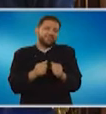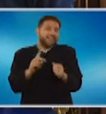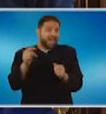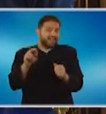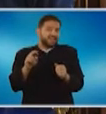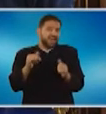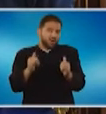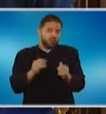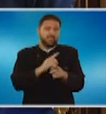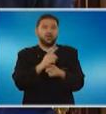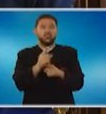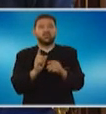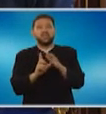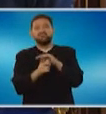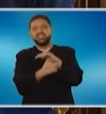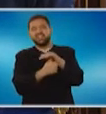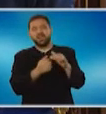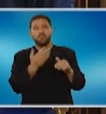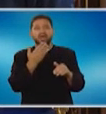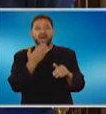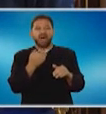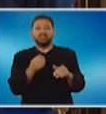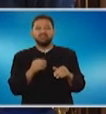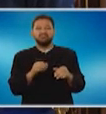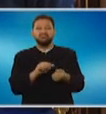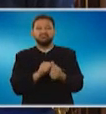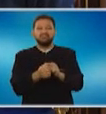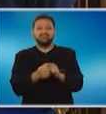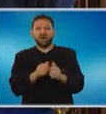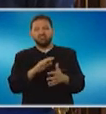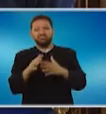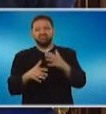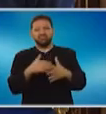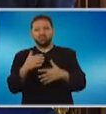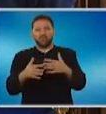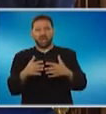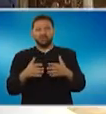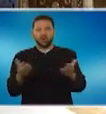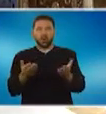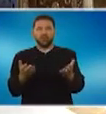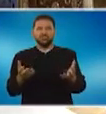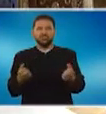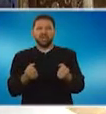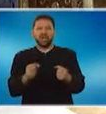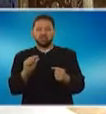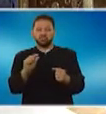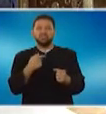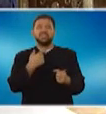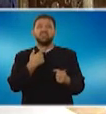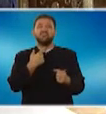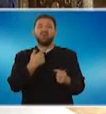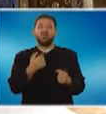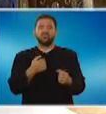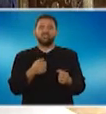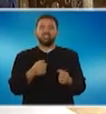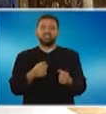Acum lucrurile, din păcate, s-au diluat. Oricine are puțină voce și